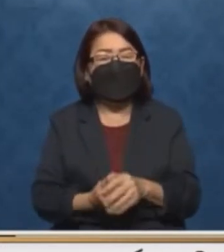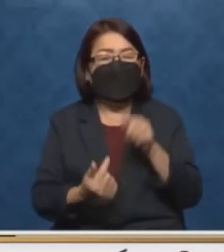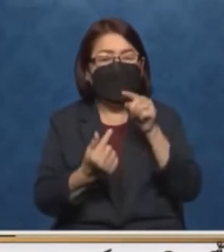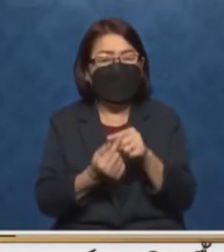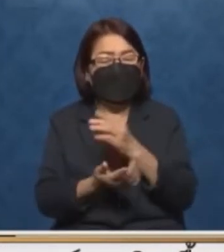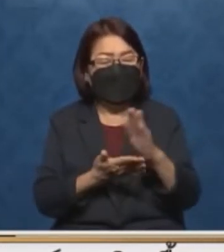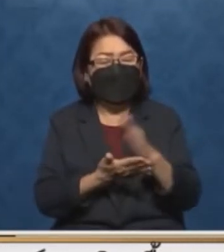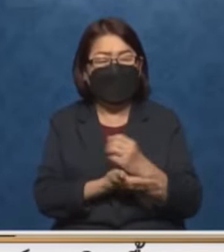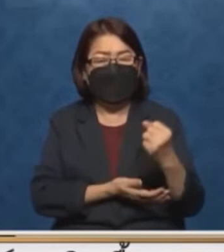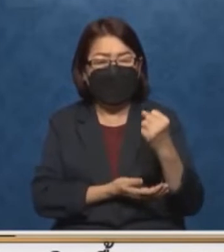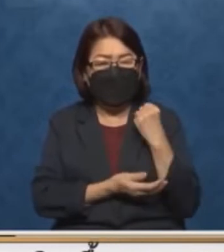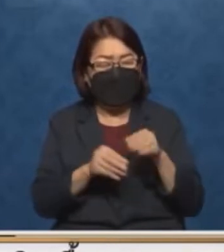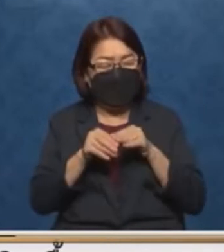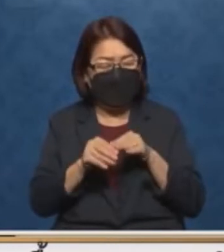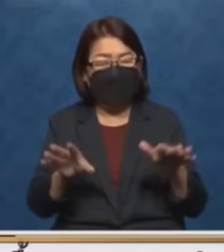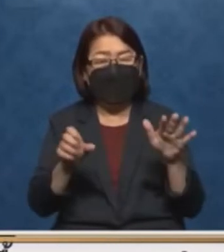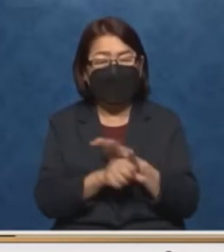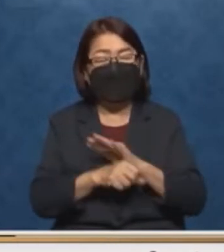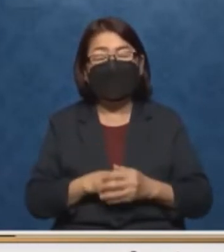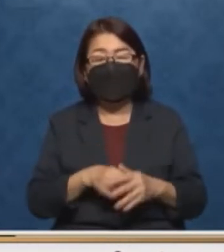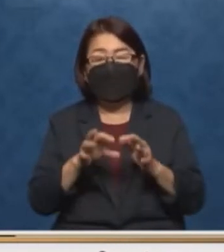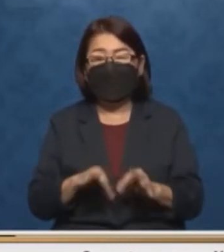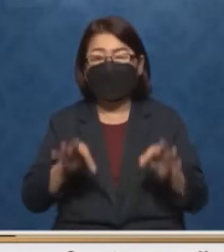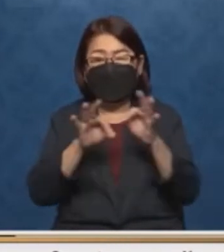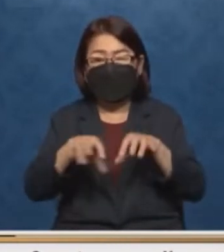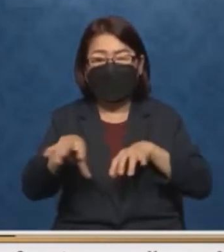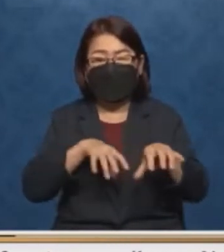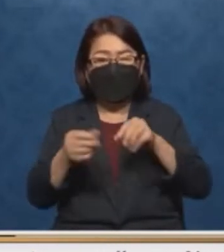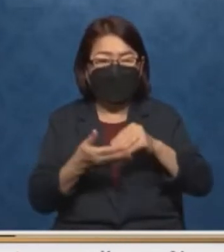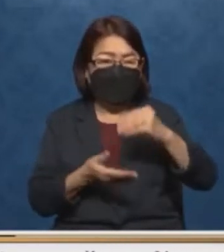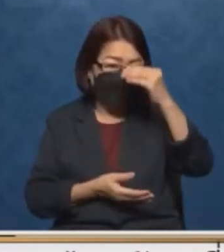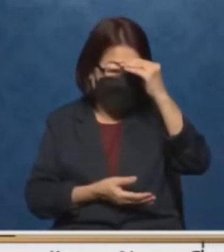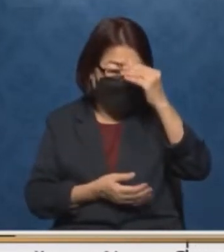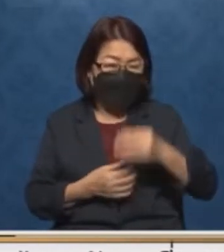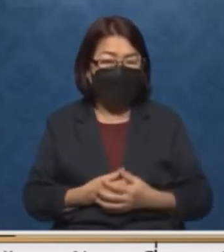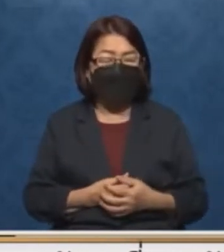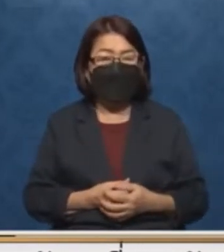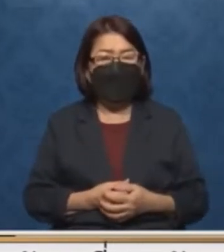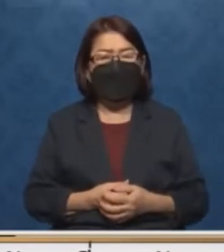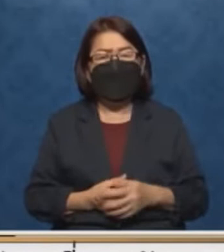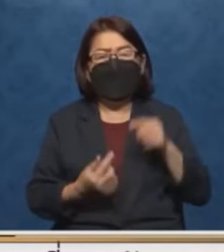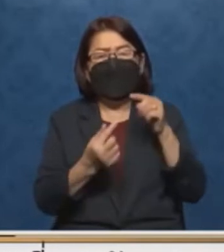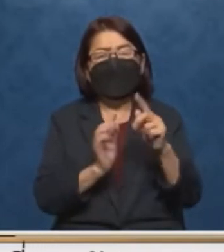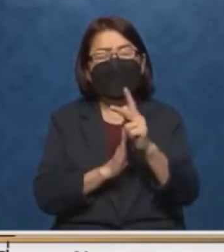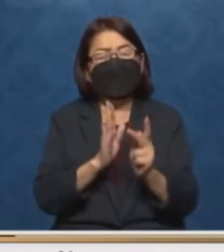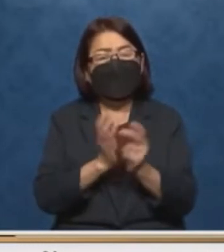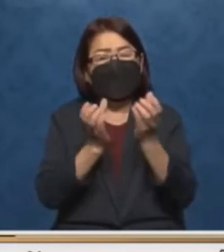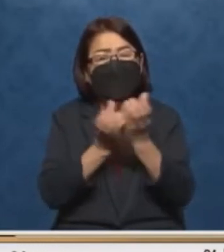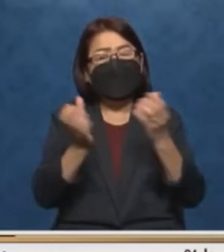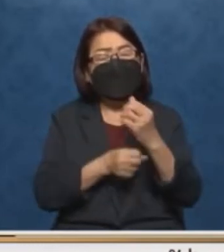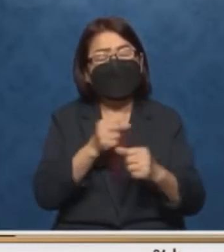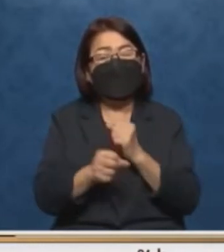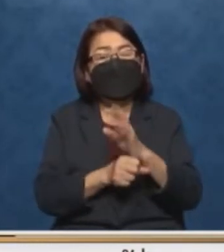ทุกรูปแบบและโดยเฉพาะอย่างยิ่งการจำหน่ายในเรื่องของการจัดการศึกษาในช่วงนั้นนะครับมี